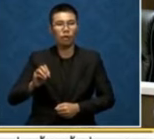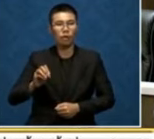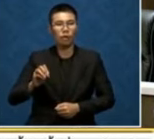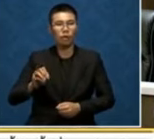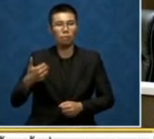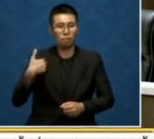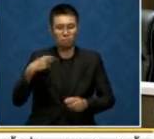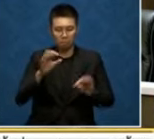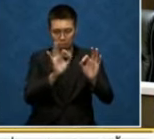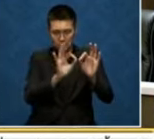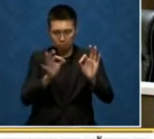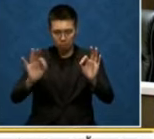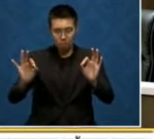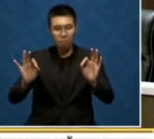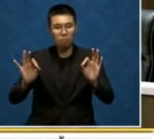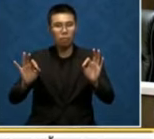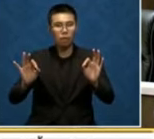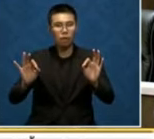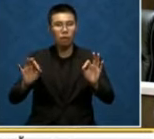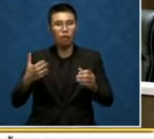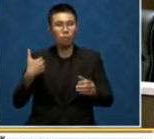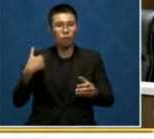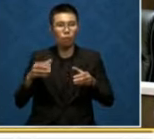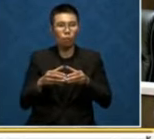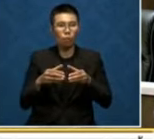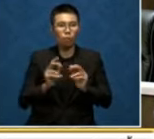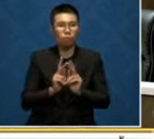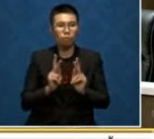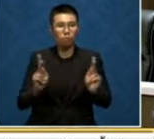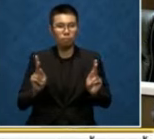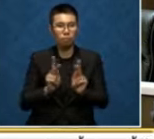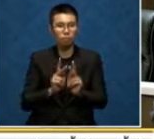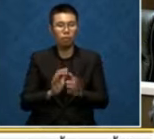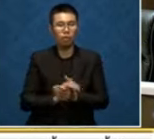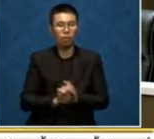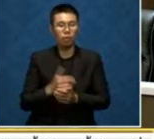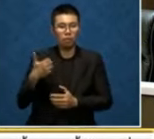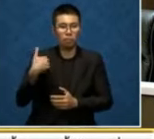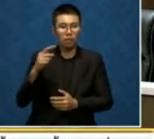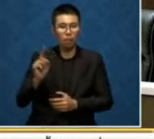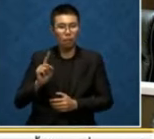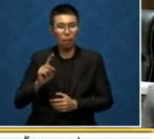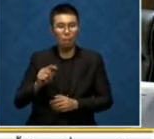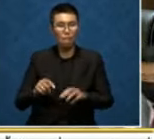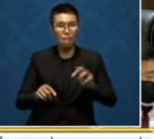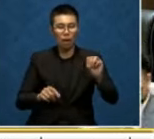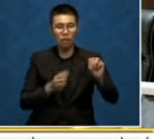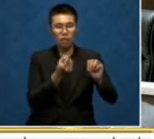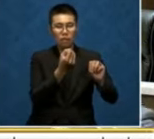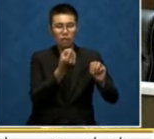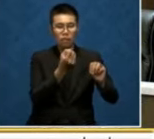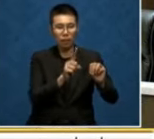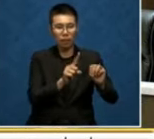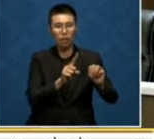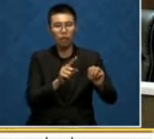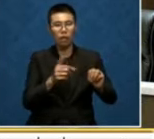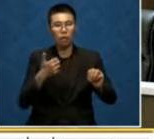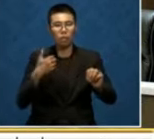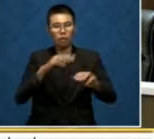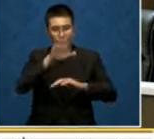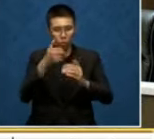ถึงอำนาจหน้าที่ของคณะกรรมการไว้ในมาตรา 1118เรื่องครับ